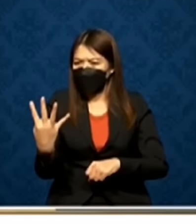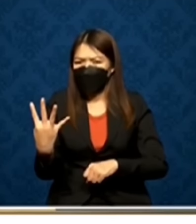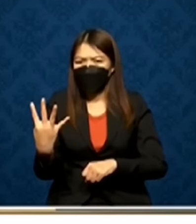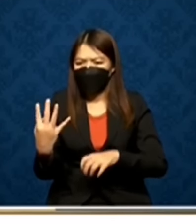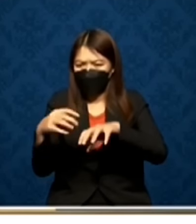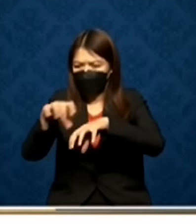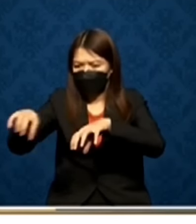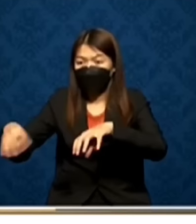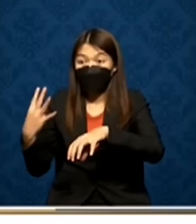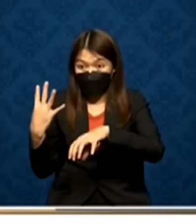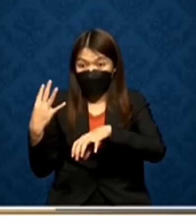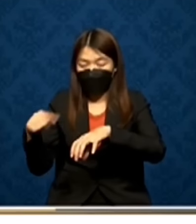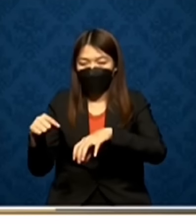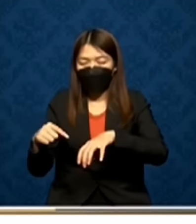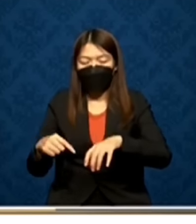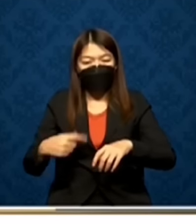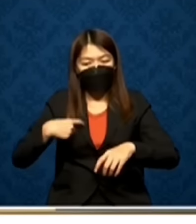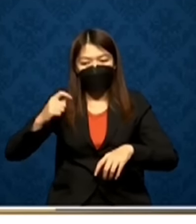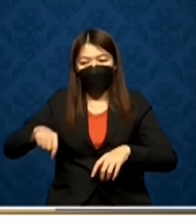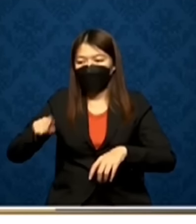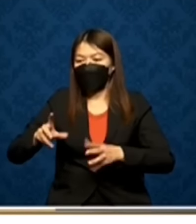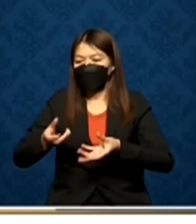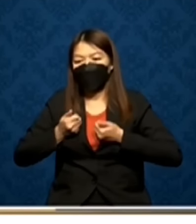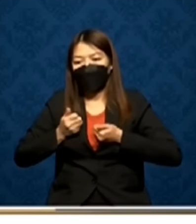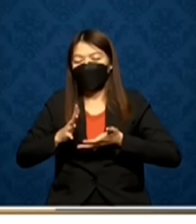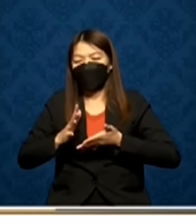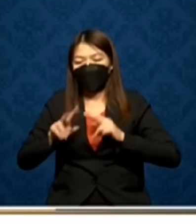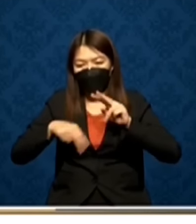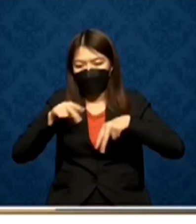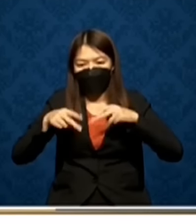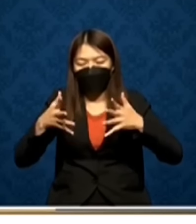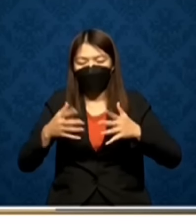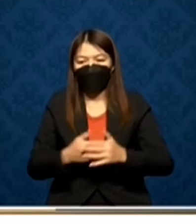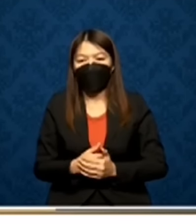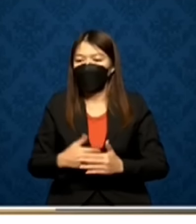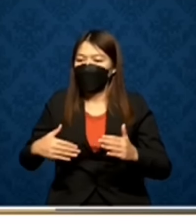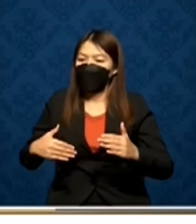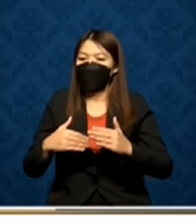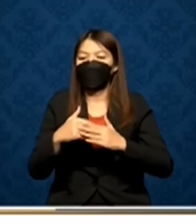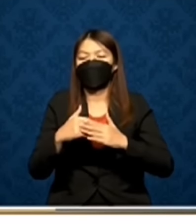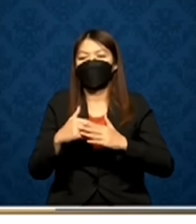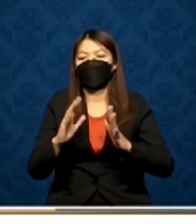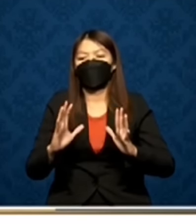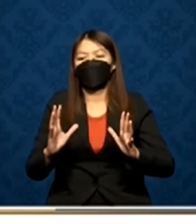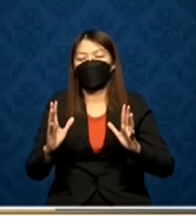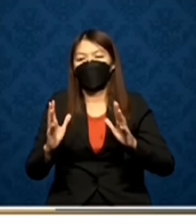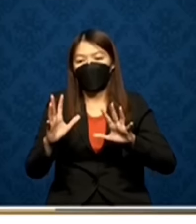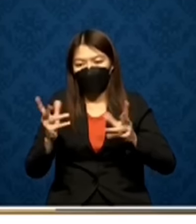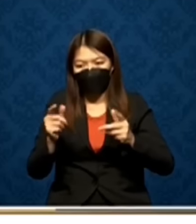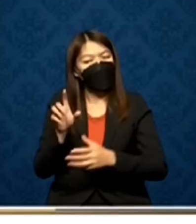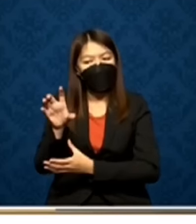ศาลอุทธรณ์วินิจฉัยนะถูกต้องแล้วคือไม่รับฎีกาคดีก็เป็นถึงที่สิ้นสุดว่าต้องบังคับ